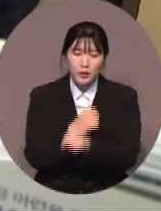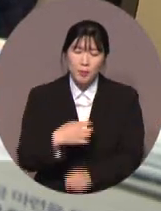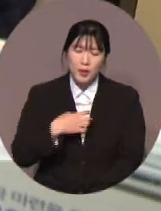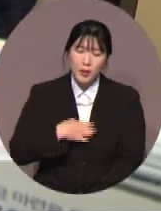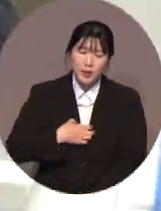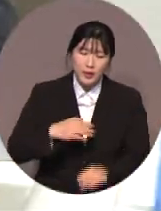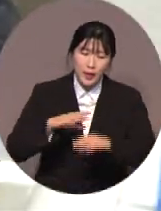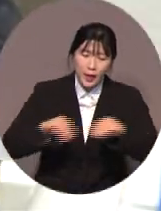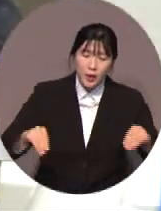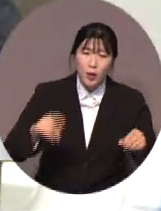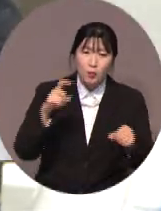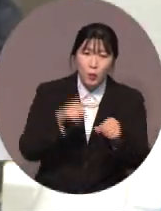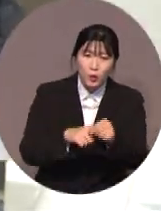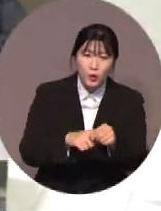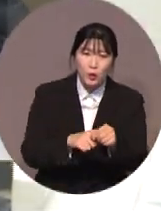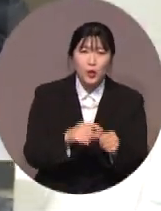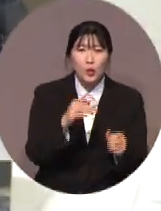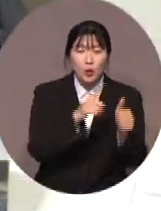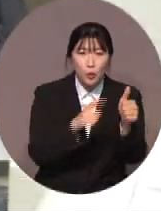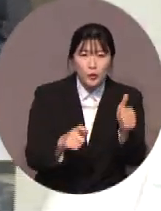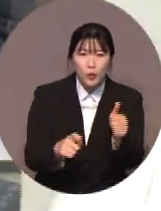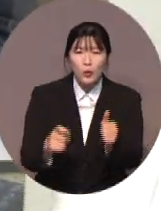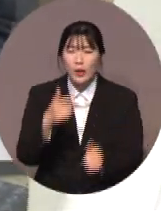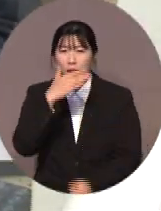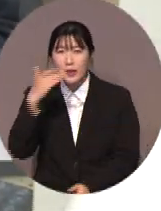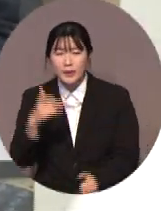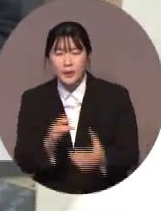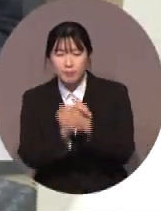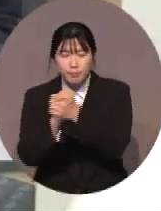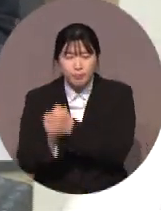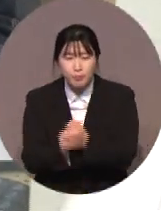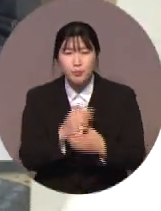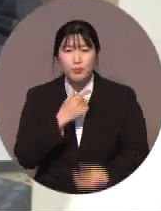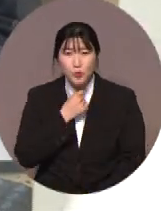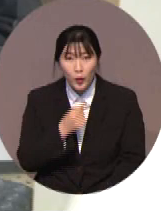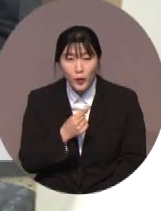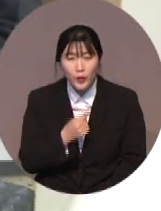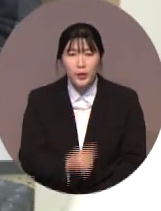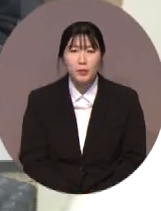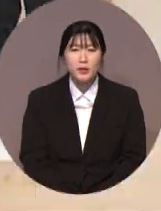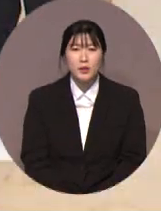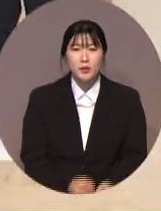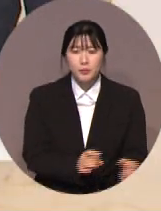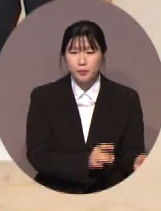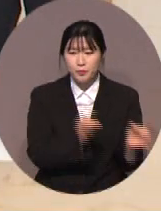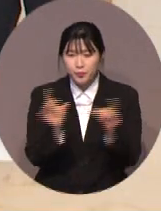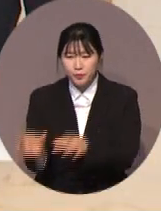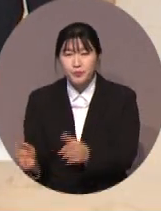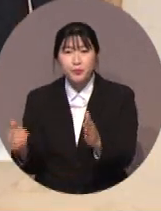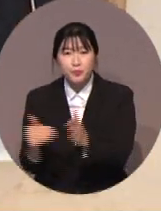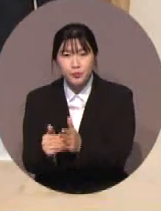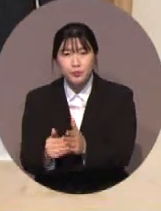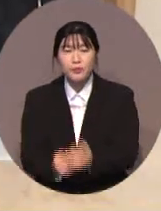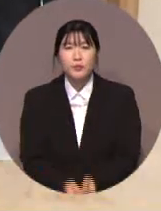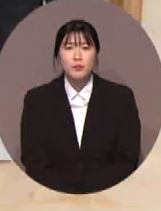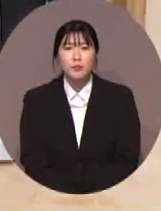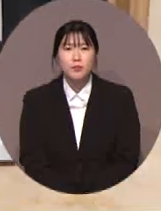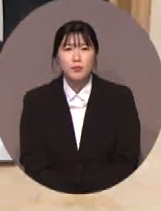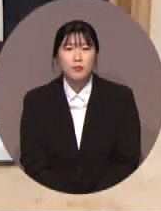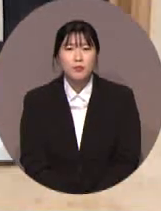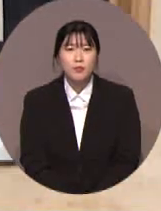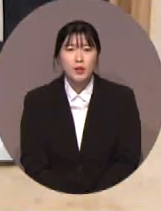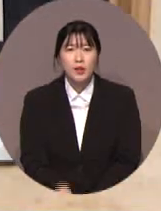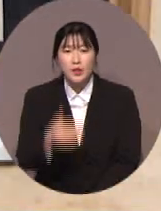극복하고 홍성군과 예산군이 화합과 상생의 동행을 이어가자며 예산군의 기부금을 전달했습니다